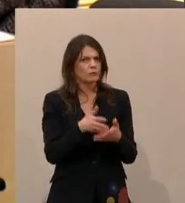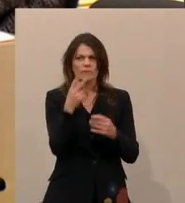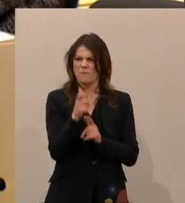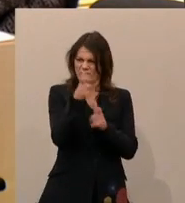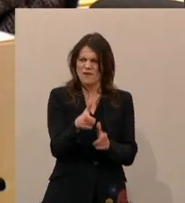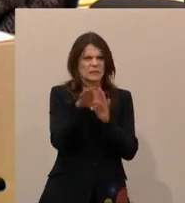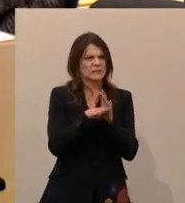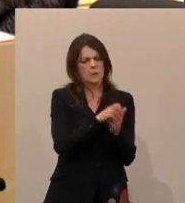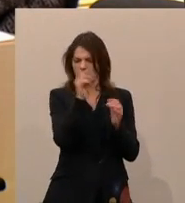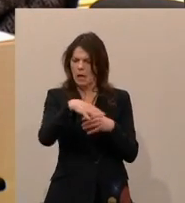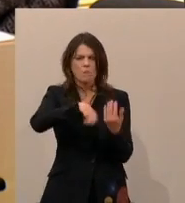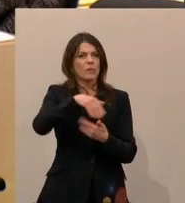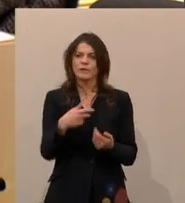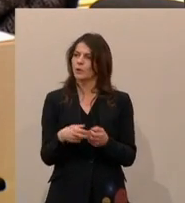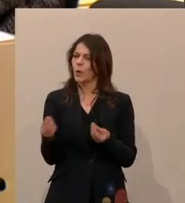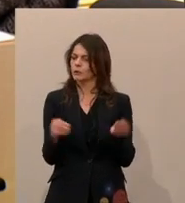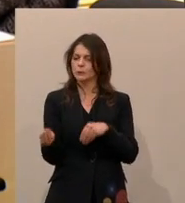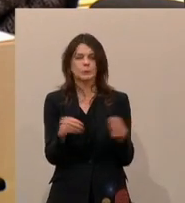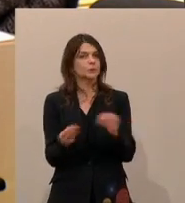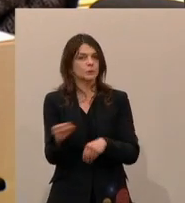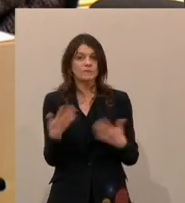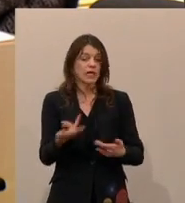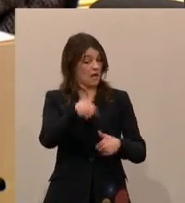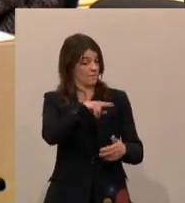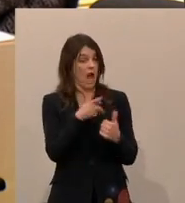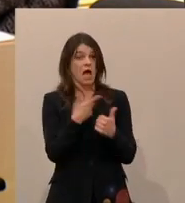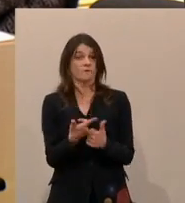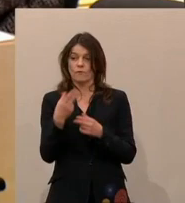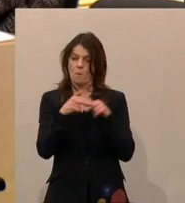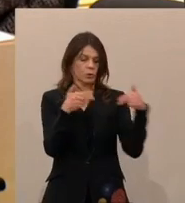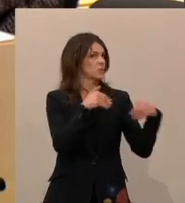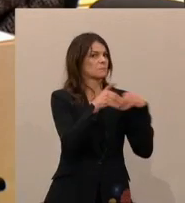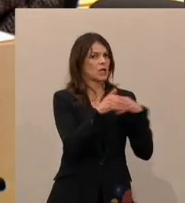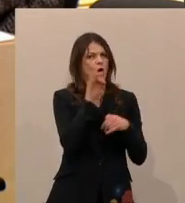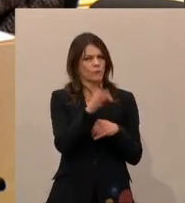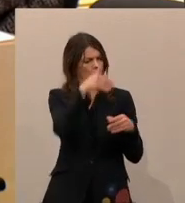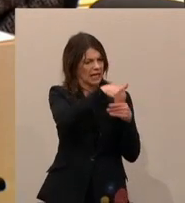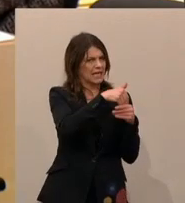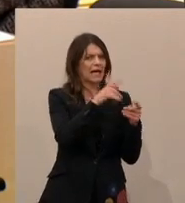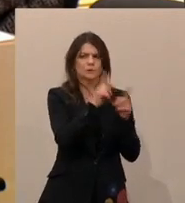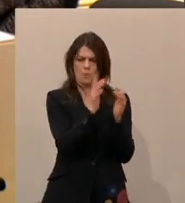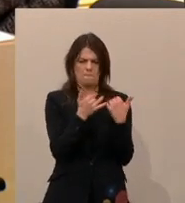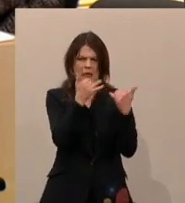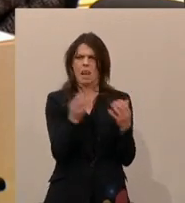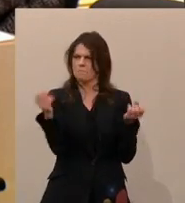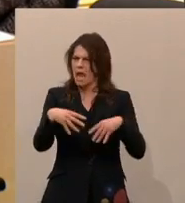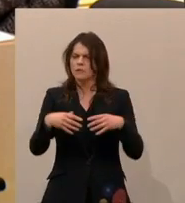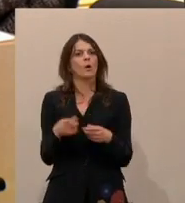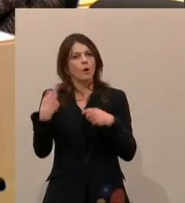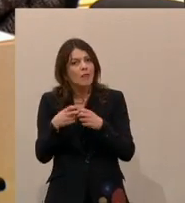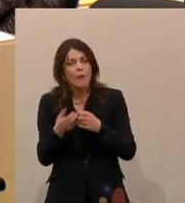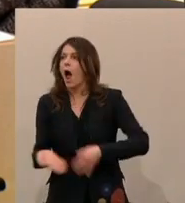im Waffengesetz. Dazu werden dann noch vermanscht die Verantwortlichkeiten des Bundesministeriums für Inneres und des Parlaments. Und